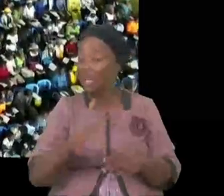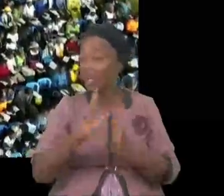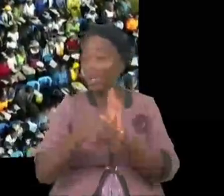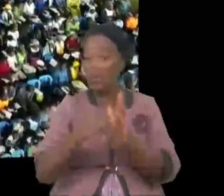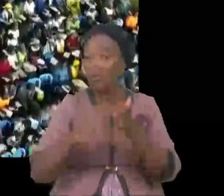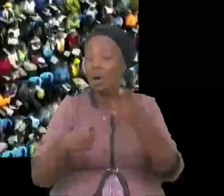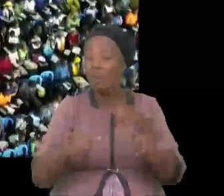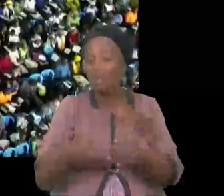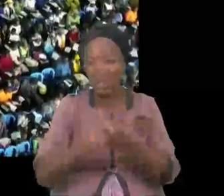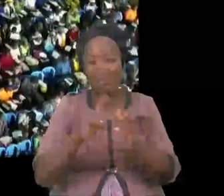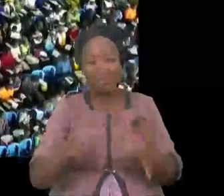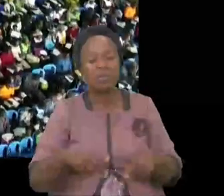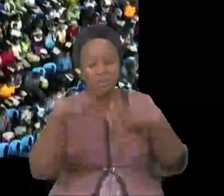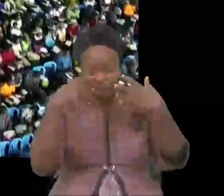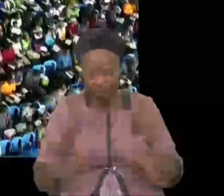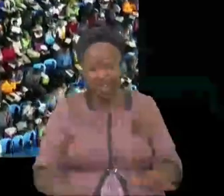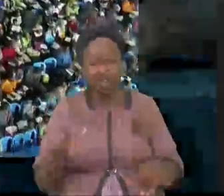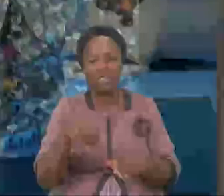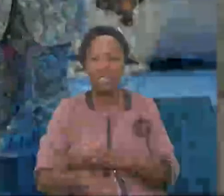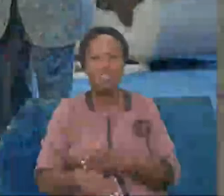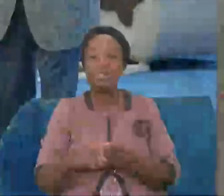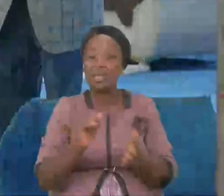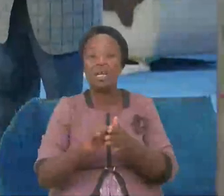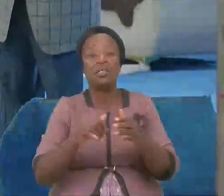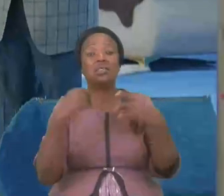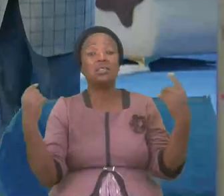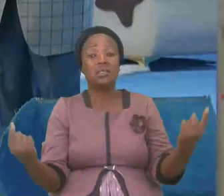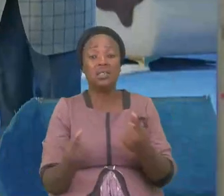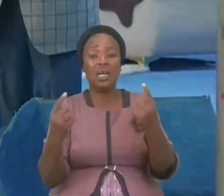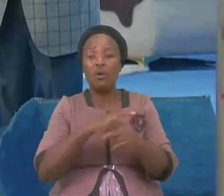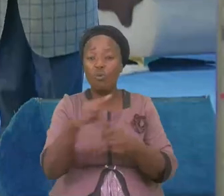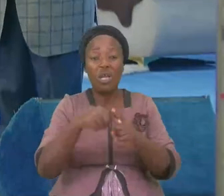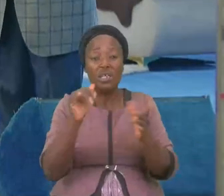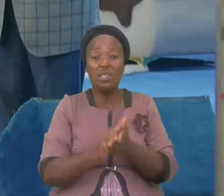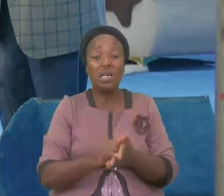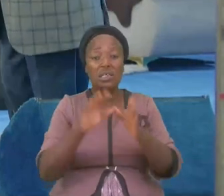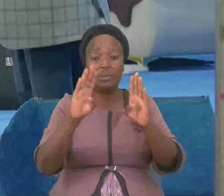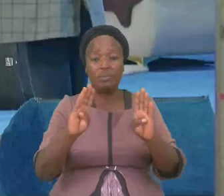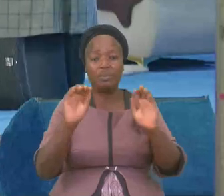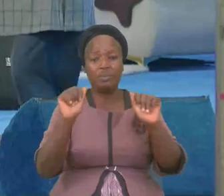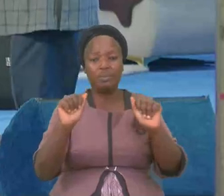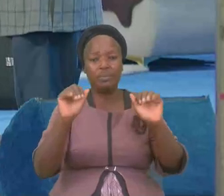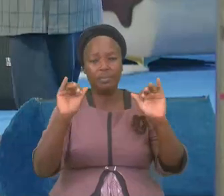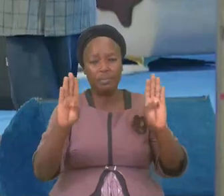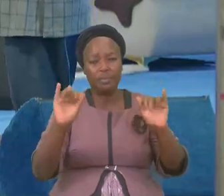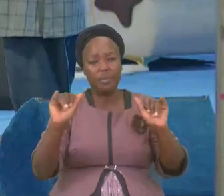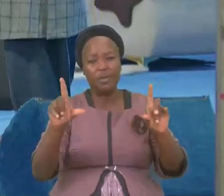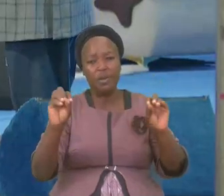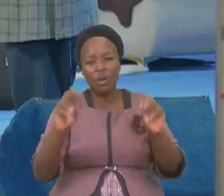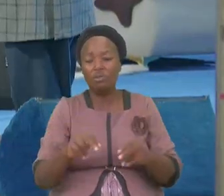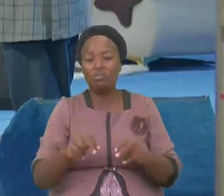en Babylone. Et quand Babylone tombe, quand Babylone descend, quand Babylone